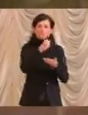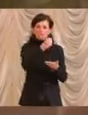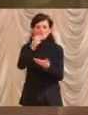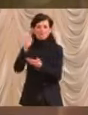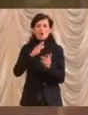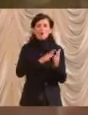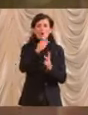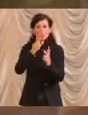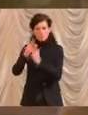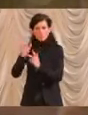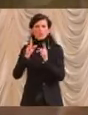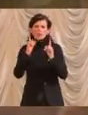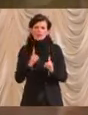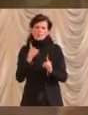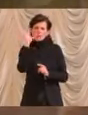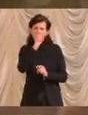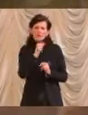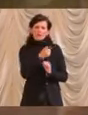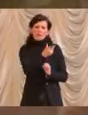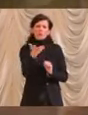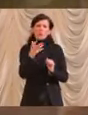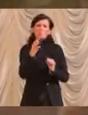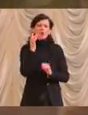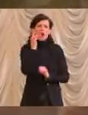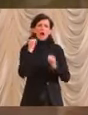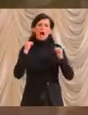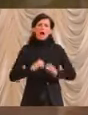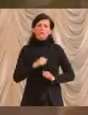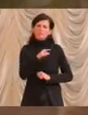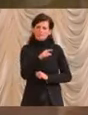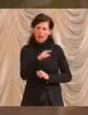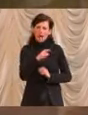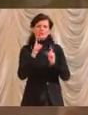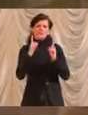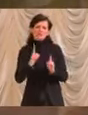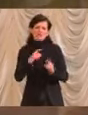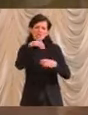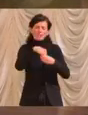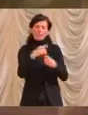dimensione demografica ma anche dei requisiti socio-economici,